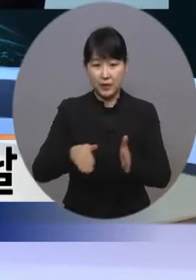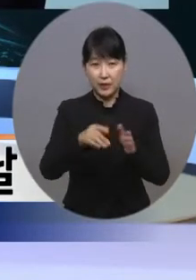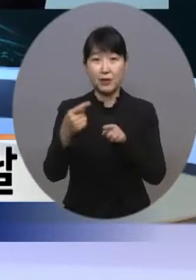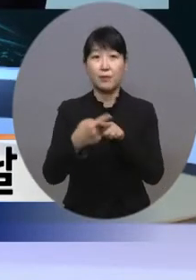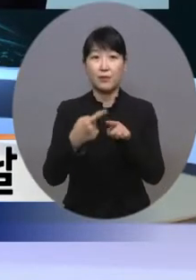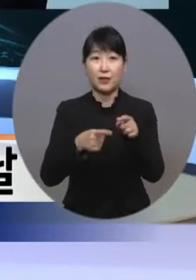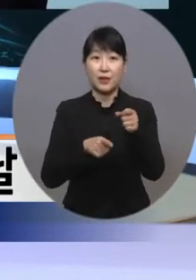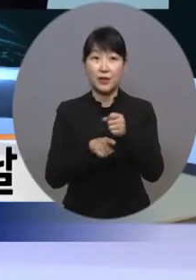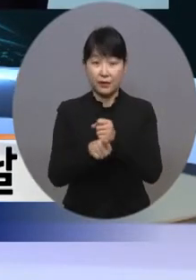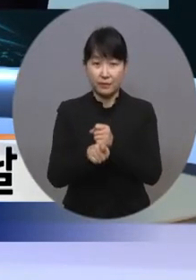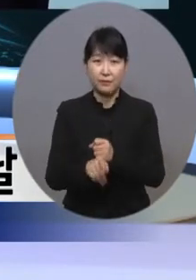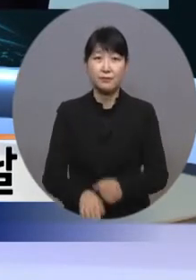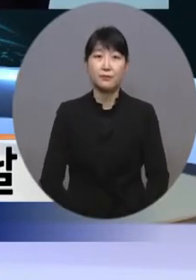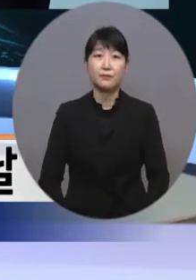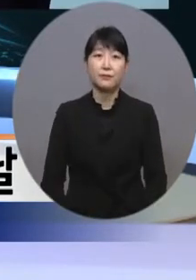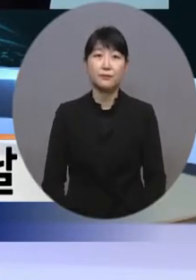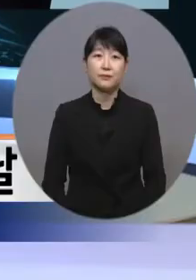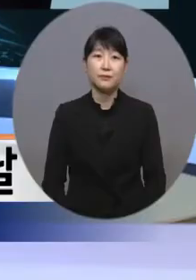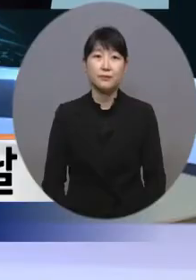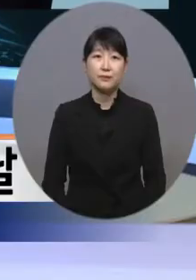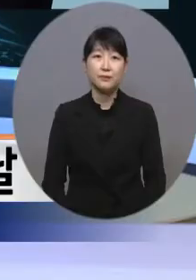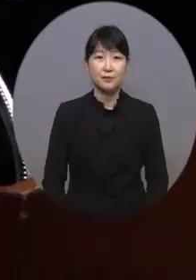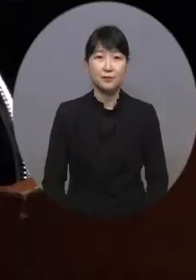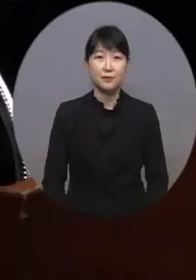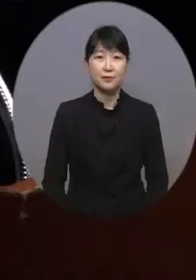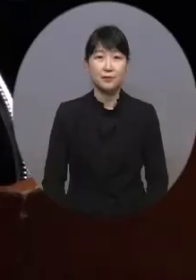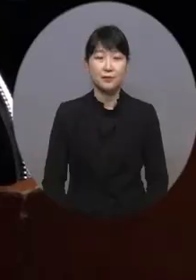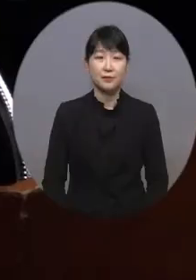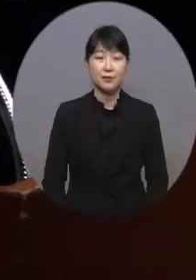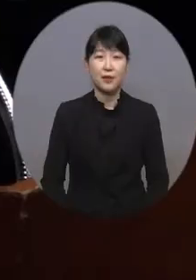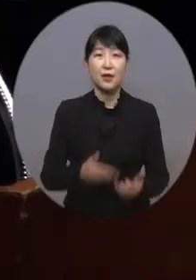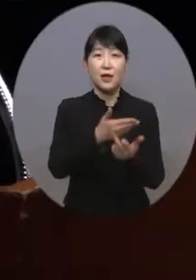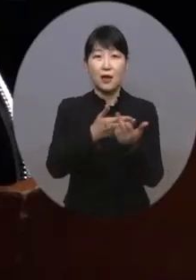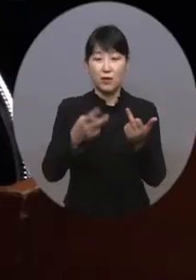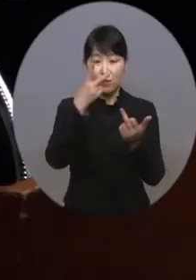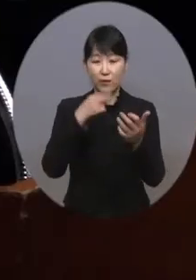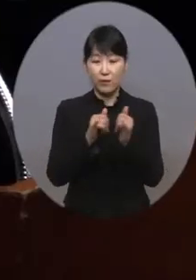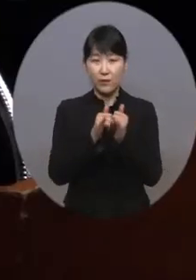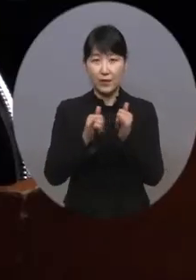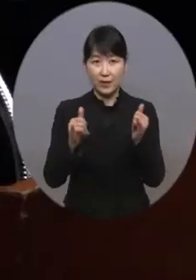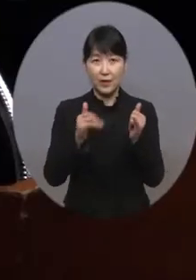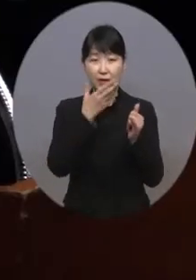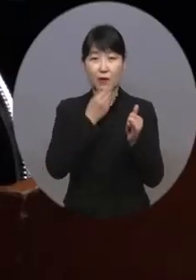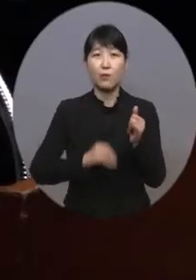자세한 소식 전우주 기자가 전합니다. 강원도 시각장애인